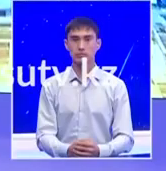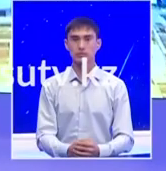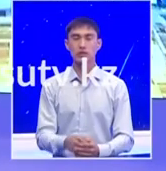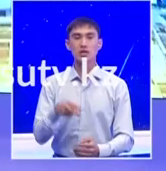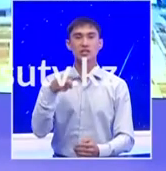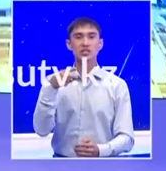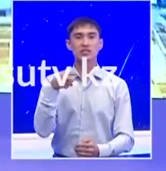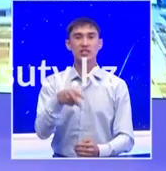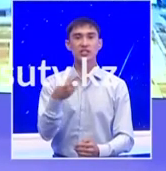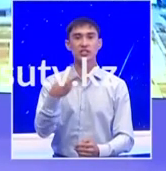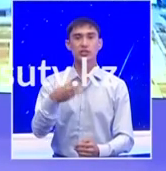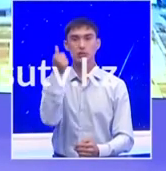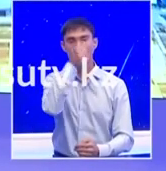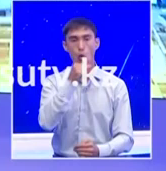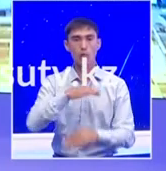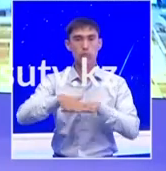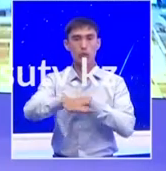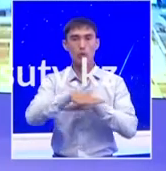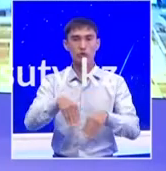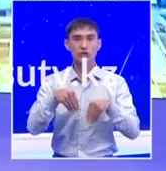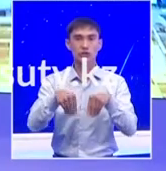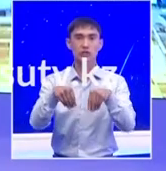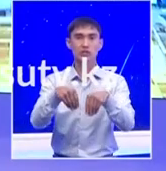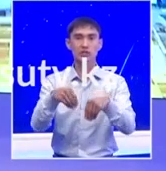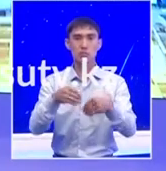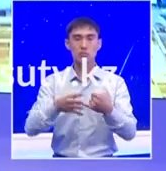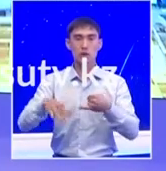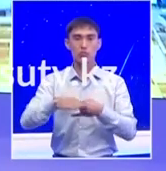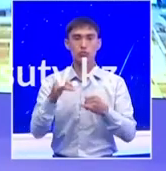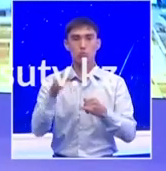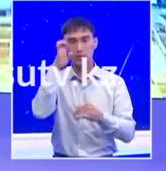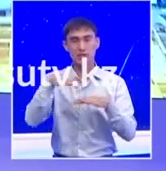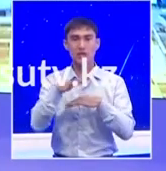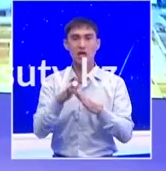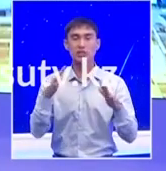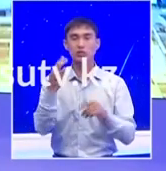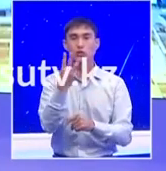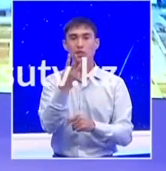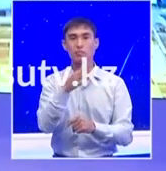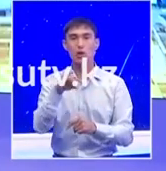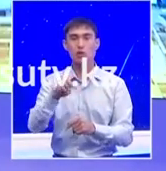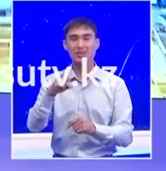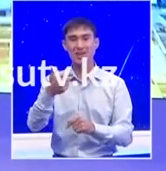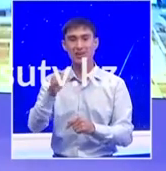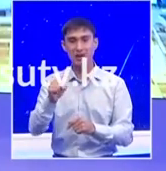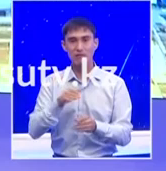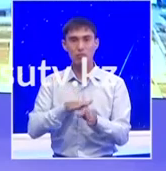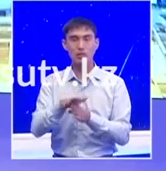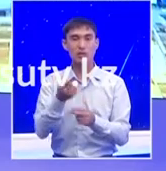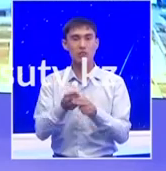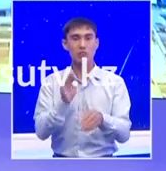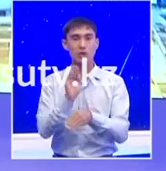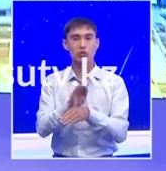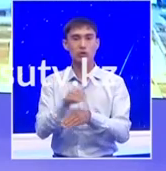К 2030 году площади орошаемых земель по стране будут расширены до 3 миллионов гектаров. Выполнению этого